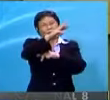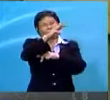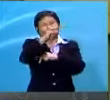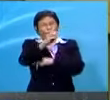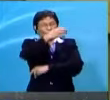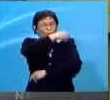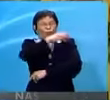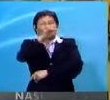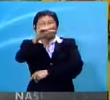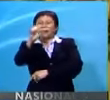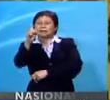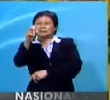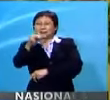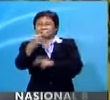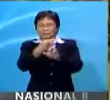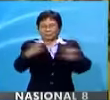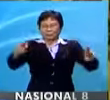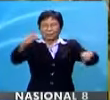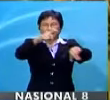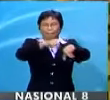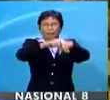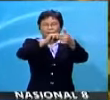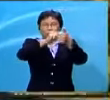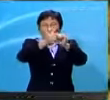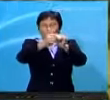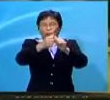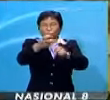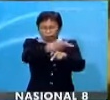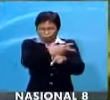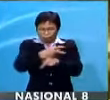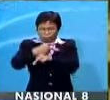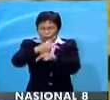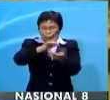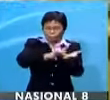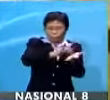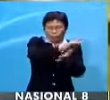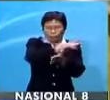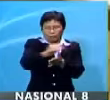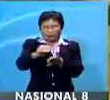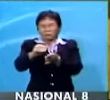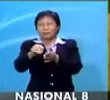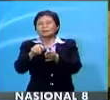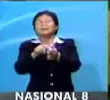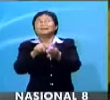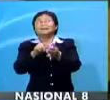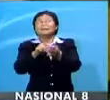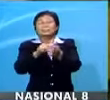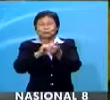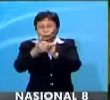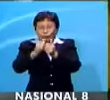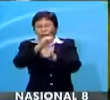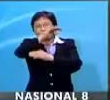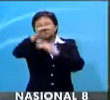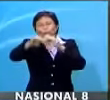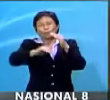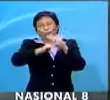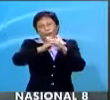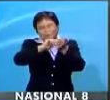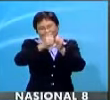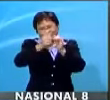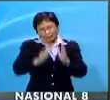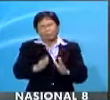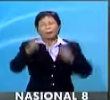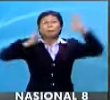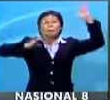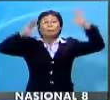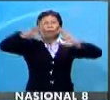pegawai ISN disediakan ketika temasah bagi mengawal Selia perubatan dan sains sukan semua atlet terlibat Malaysia akan